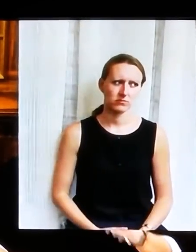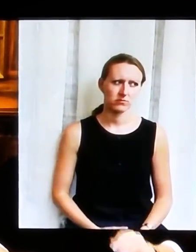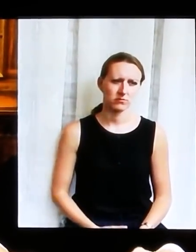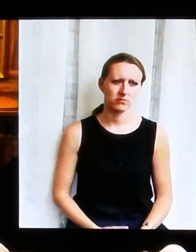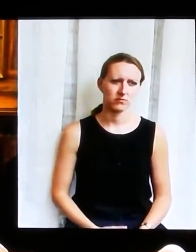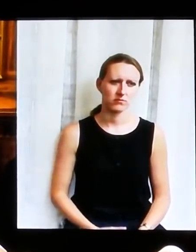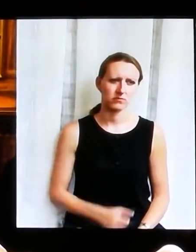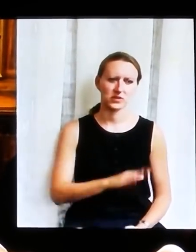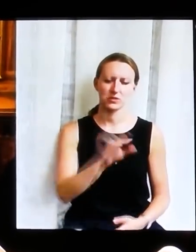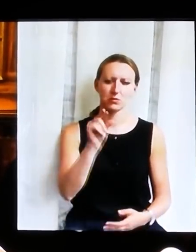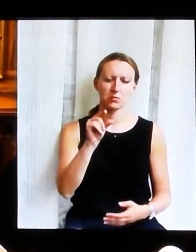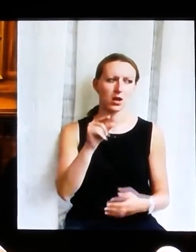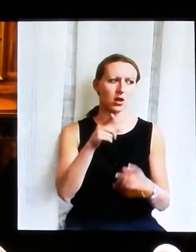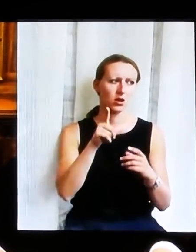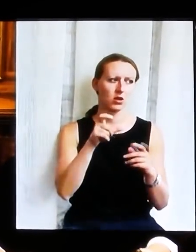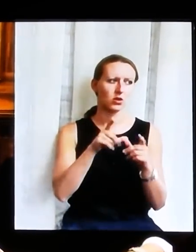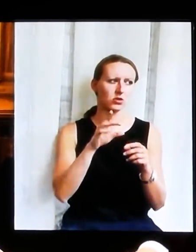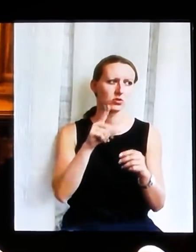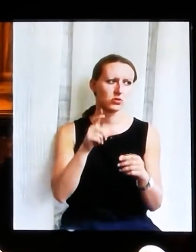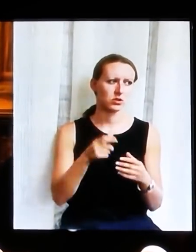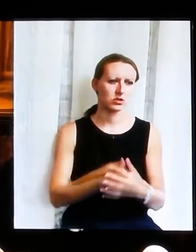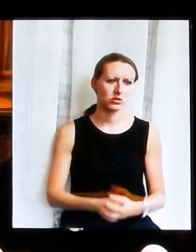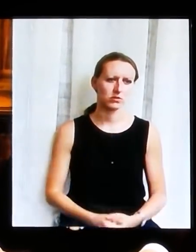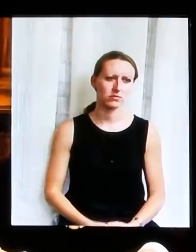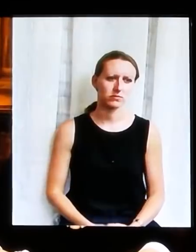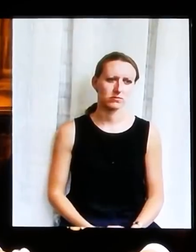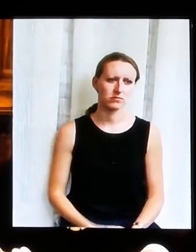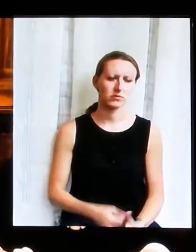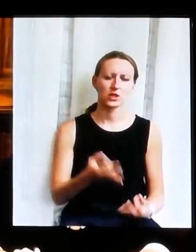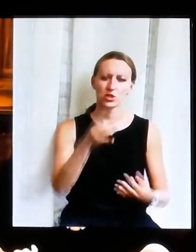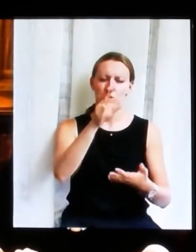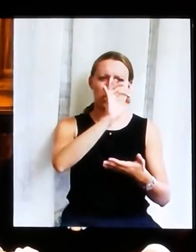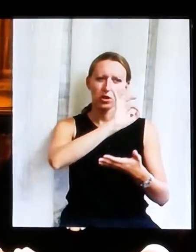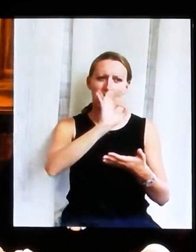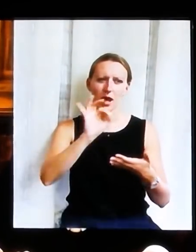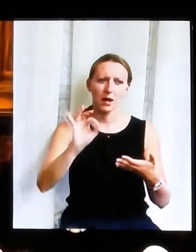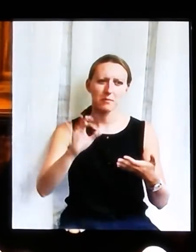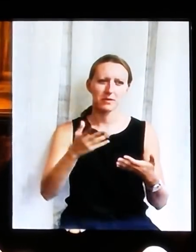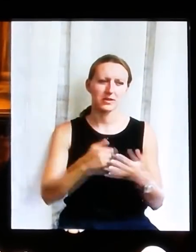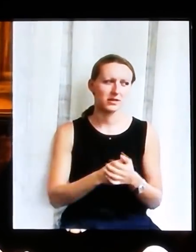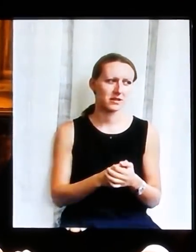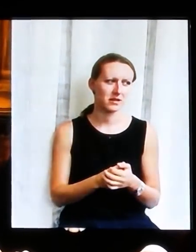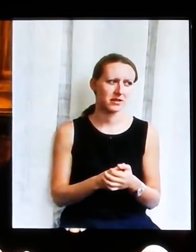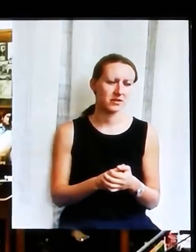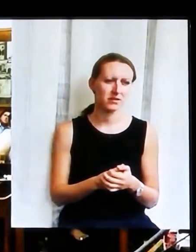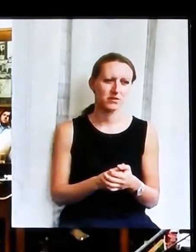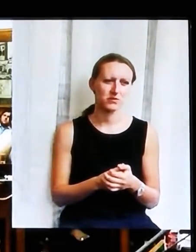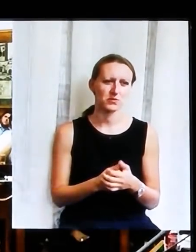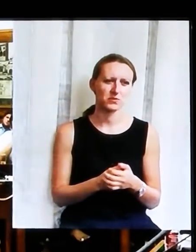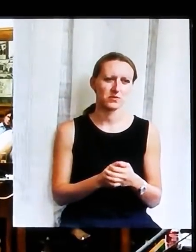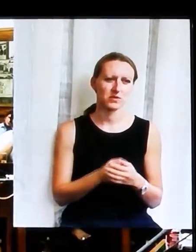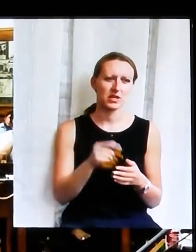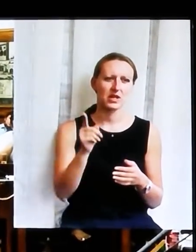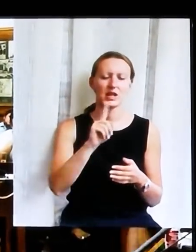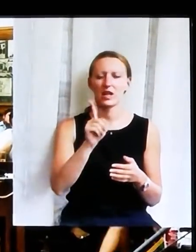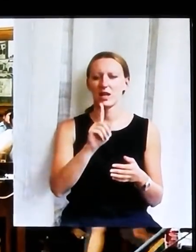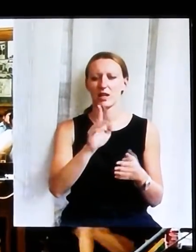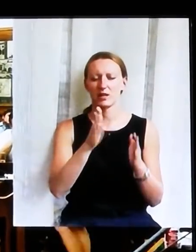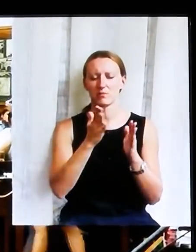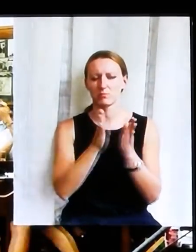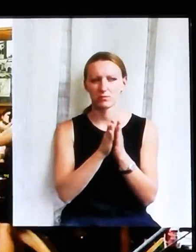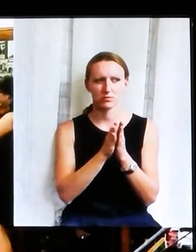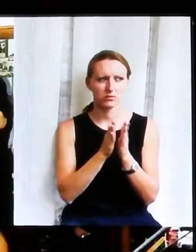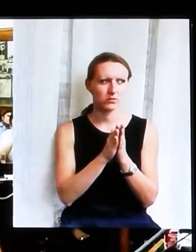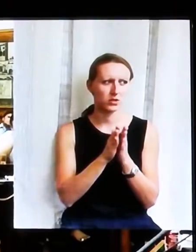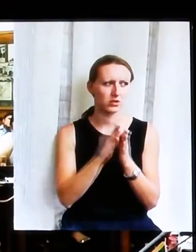malo. Kolega Čurić, nešto ste napisali, a baš se ne vidi. Gledajte, nema diskusije, gledajte, samo